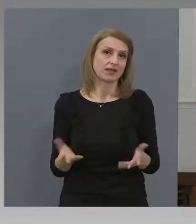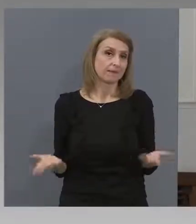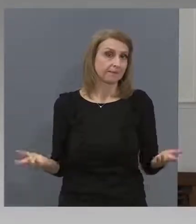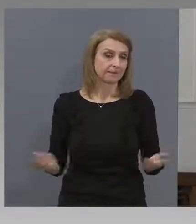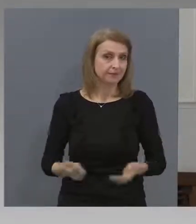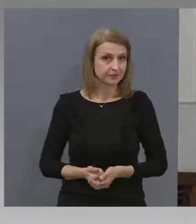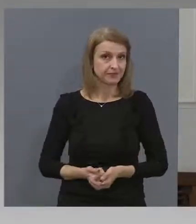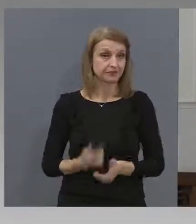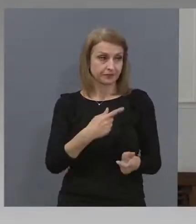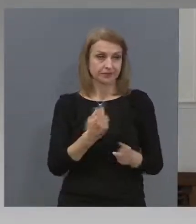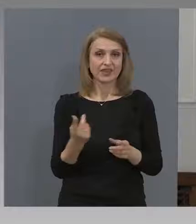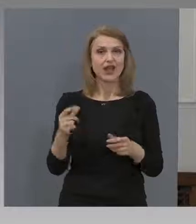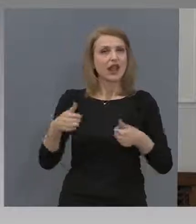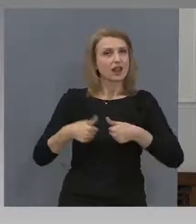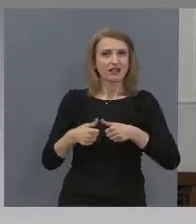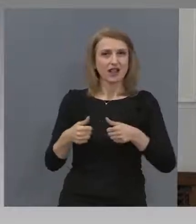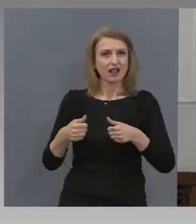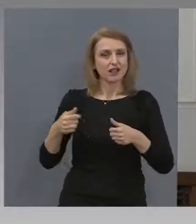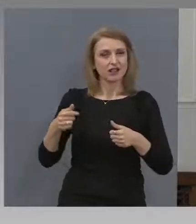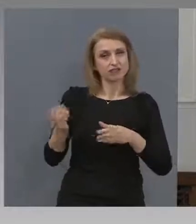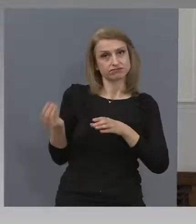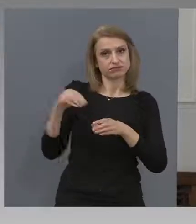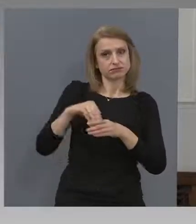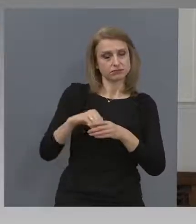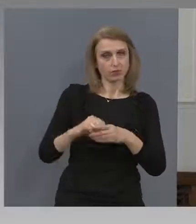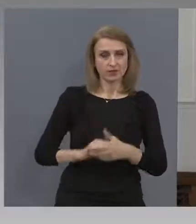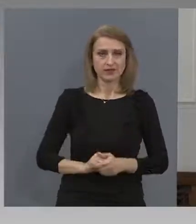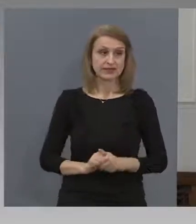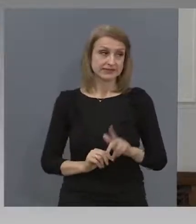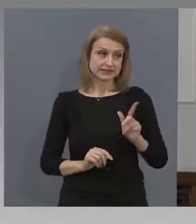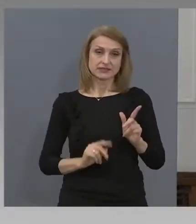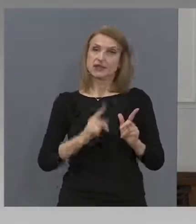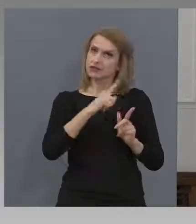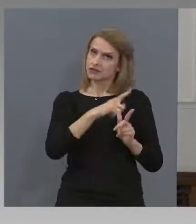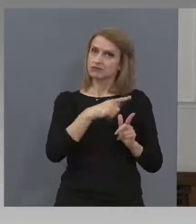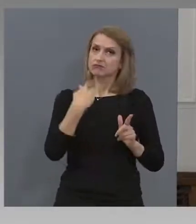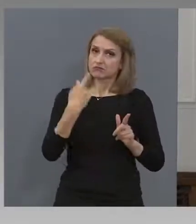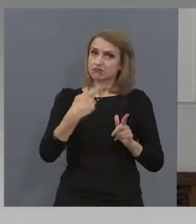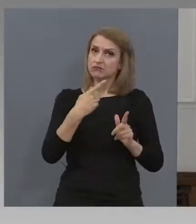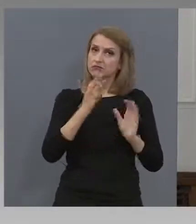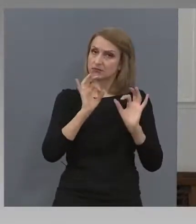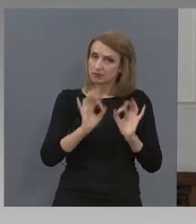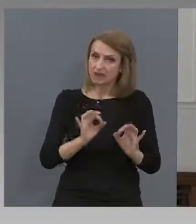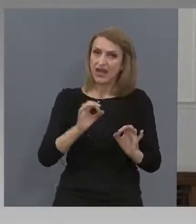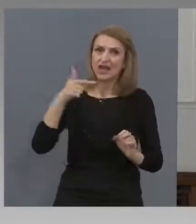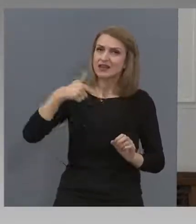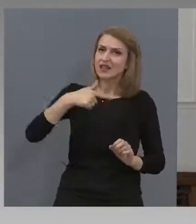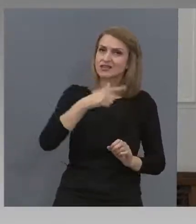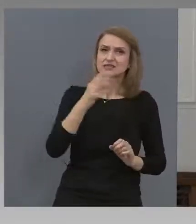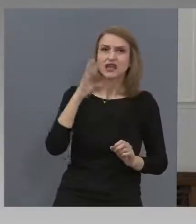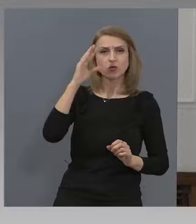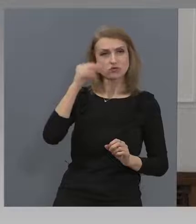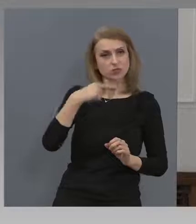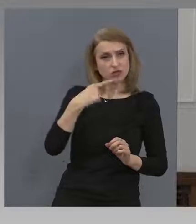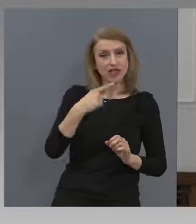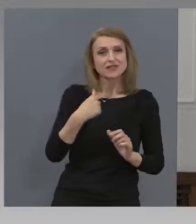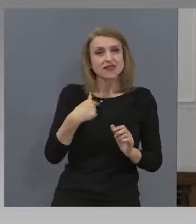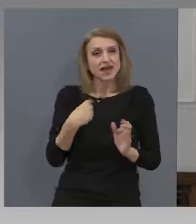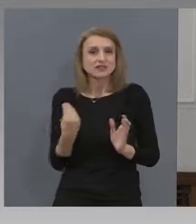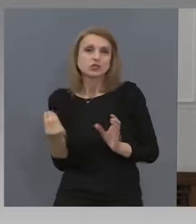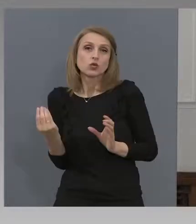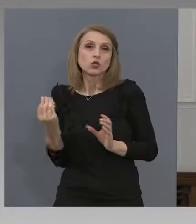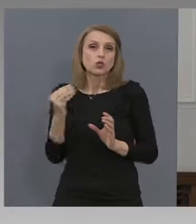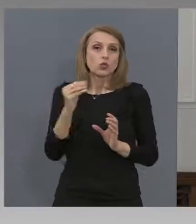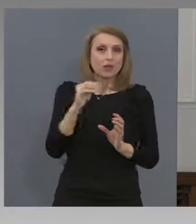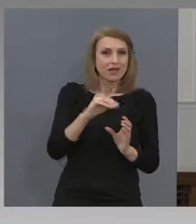Госпожа Драги искаше да допълни. Да, освен това, което господин Гърневски спомена, аз ще се опитам да го илюстрирам